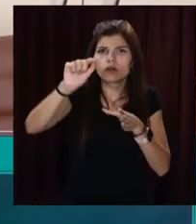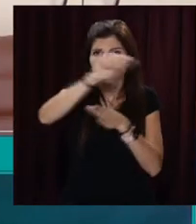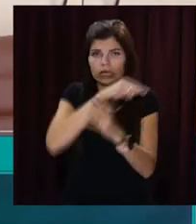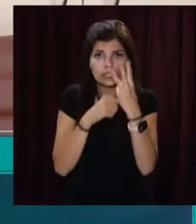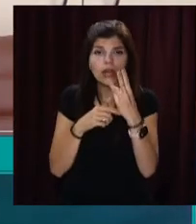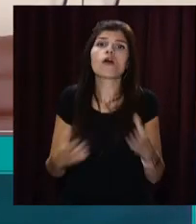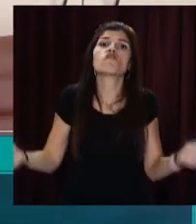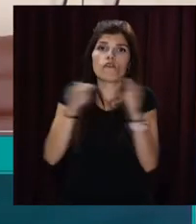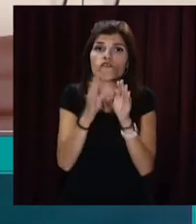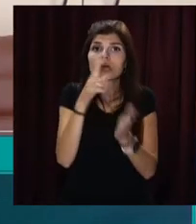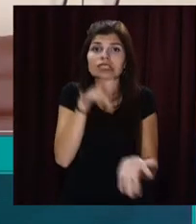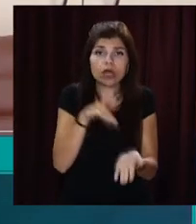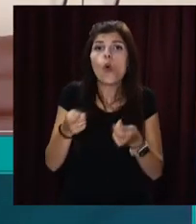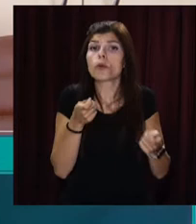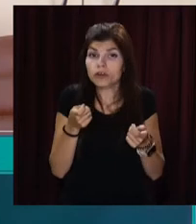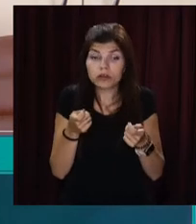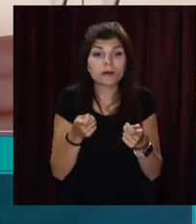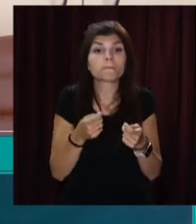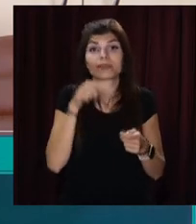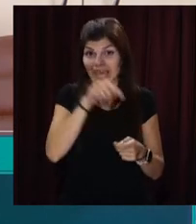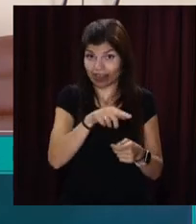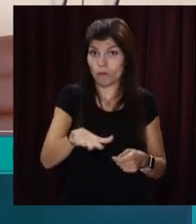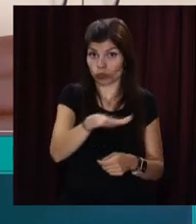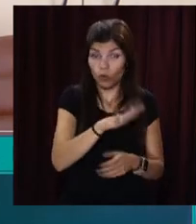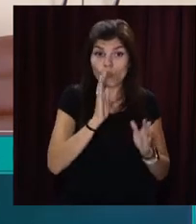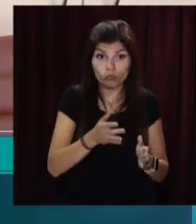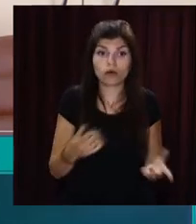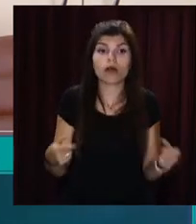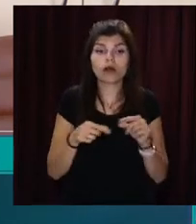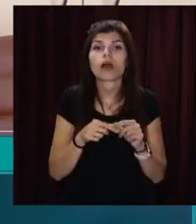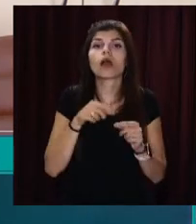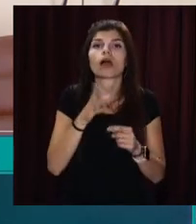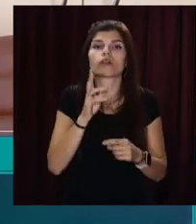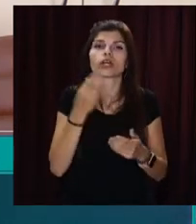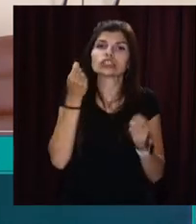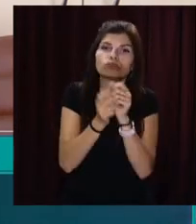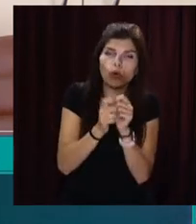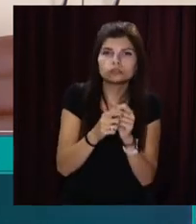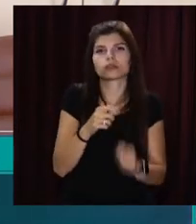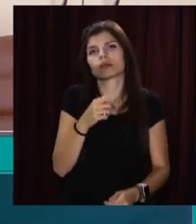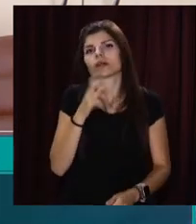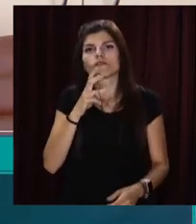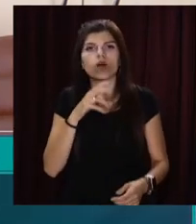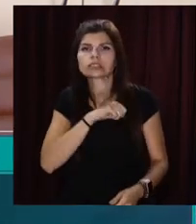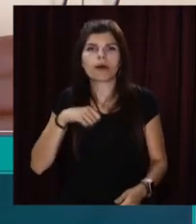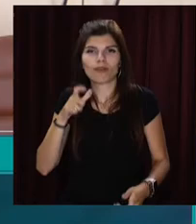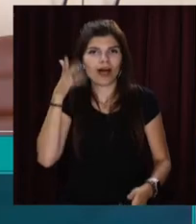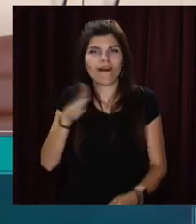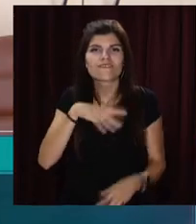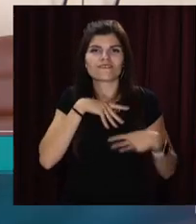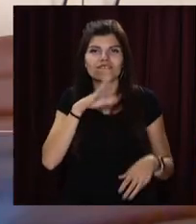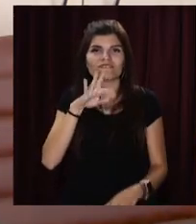ресурс в одному центрі з одним єдиним управлінням. На цій платформі буде зав'язана і волонтерська служба, і спонсорські,